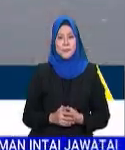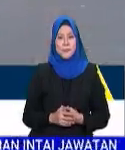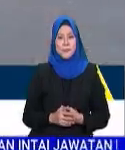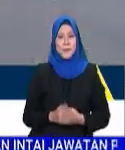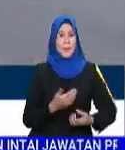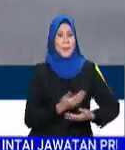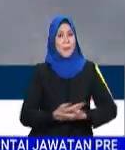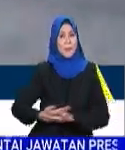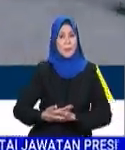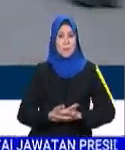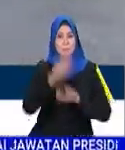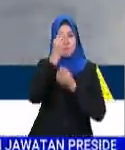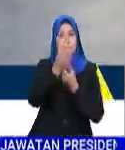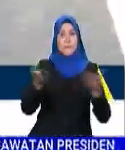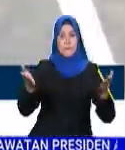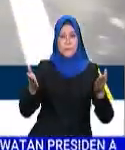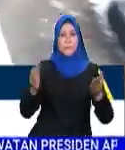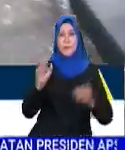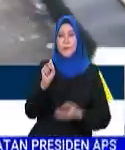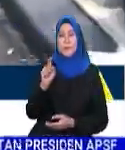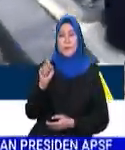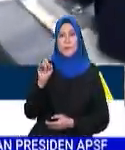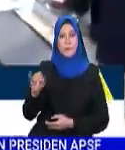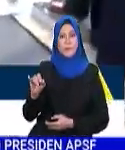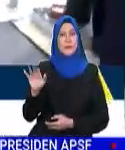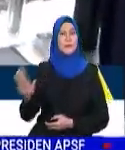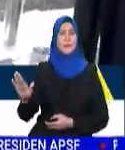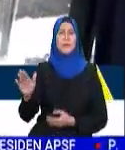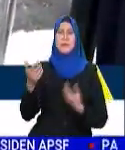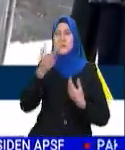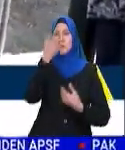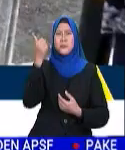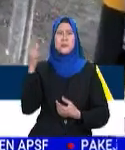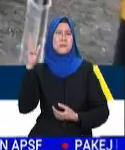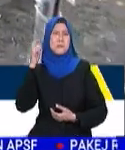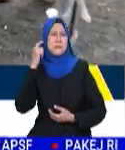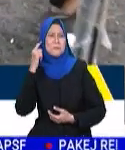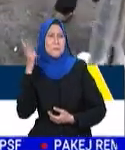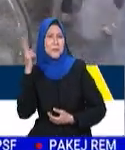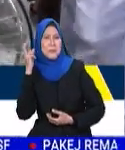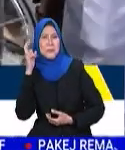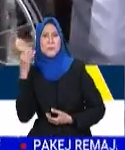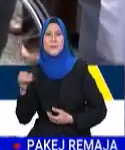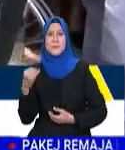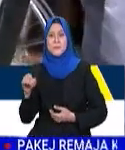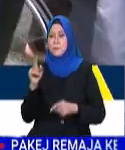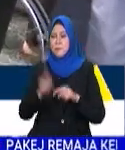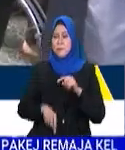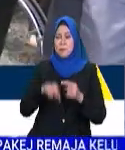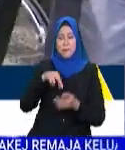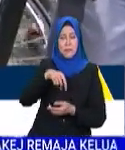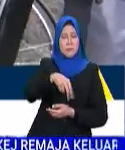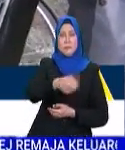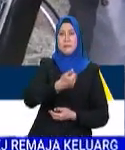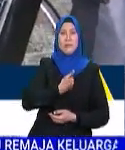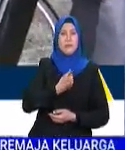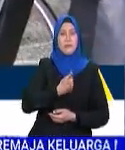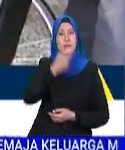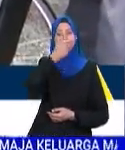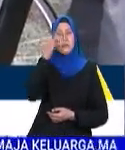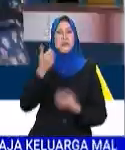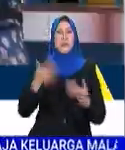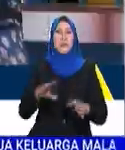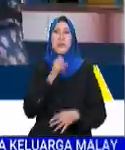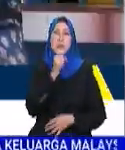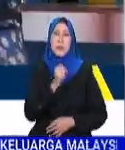Menurut anaknya, Siti Aisyah Kontan, Maimun yang mengalami masalah pendengaran dan tidak mampu berjalan sendiri berikutan faktor